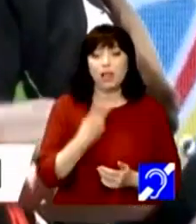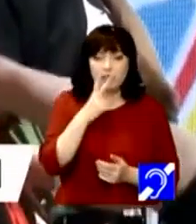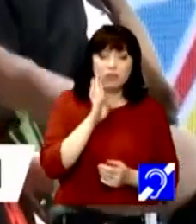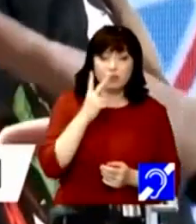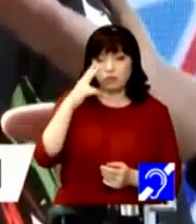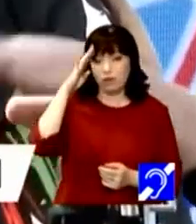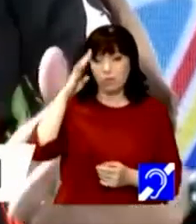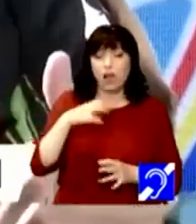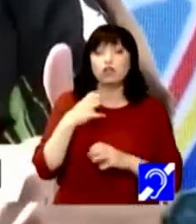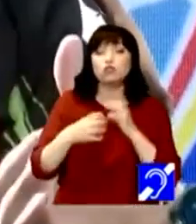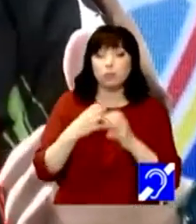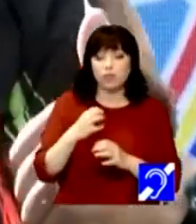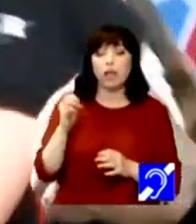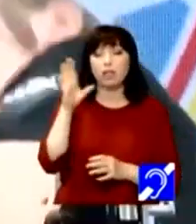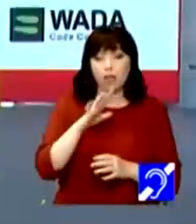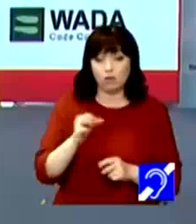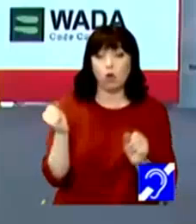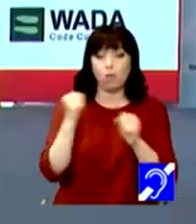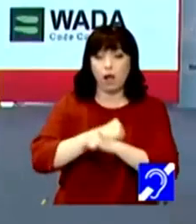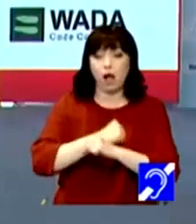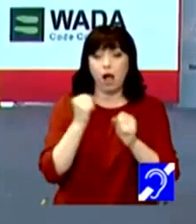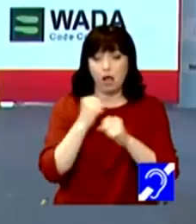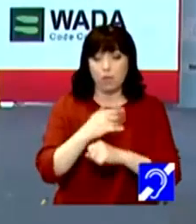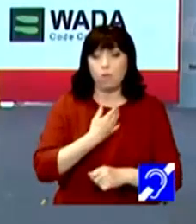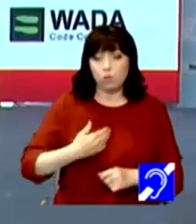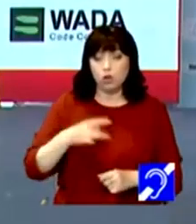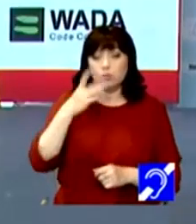La Campionatul European de Arm Wrestling de la București,